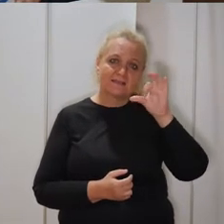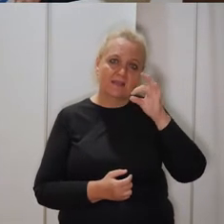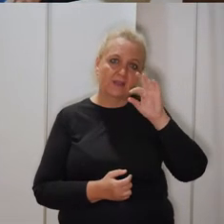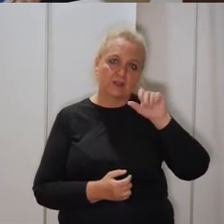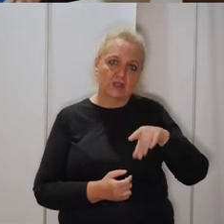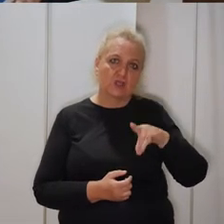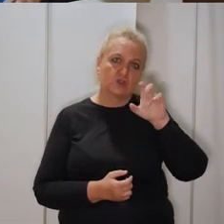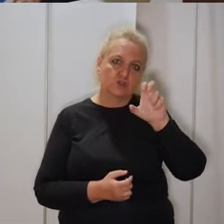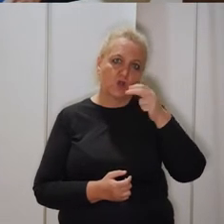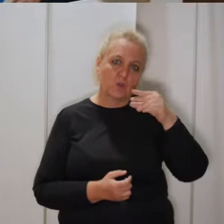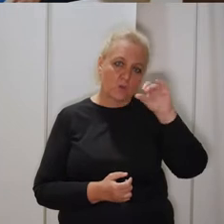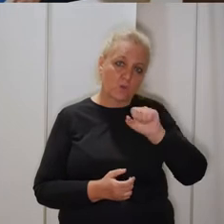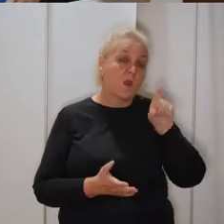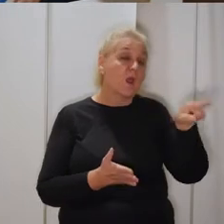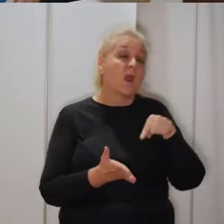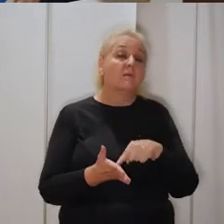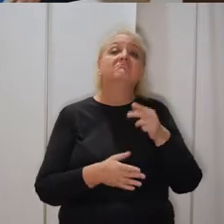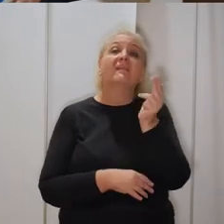Zajmowały się kwestiami